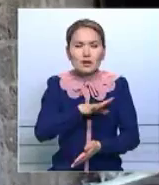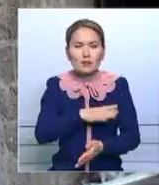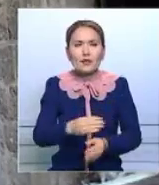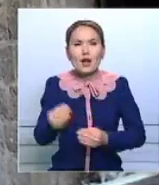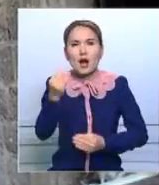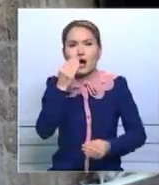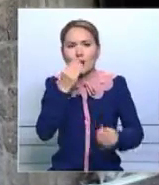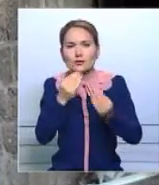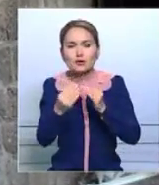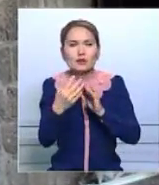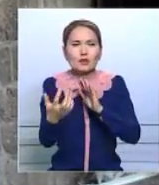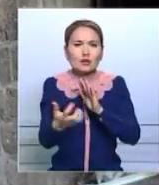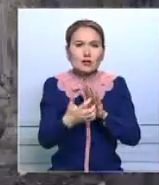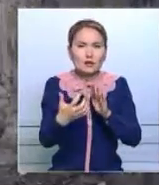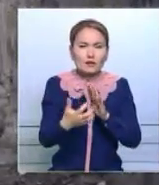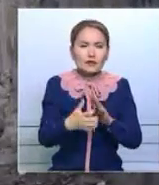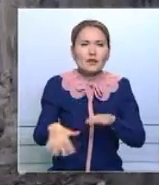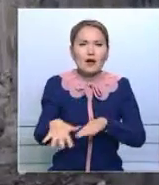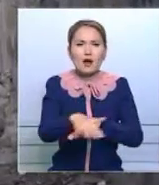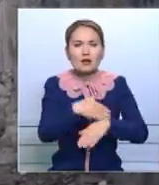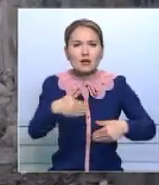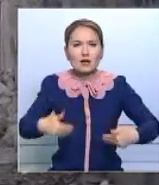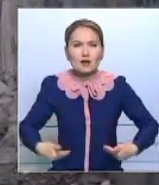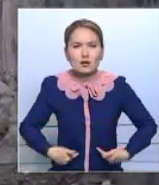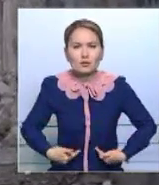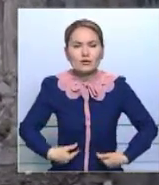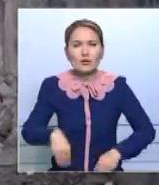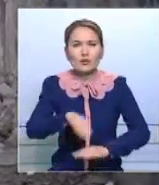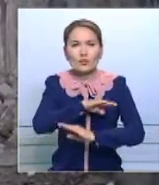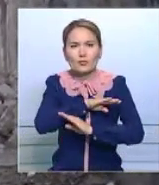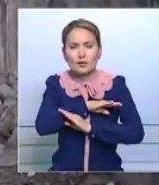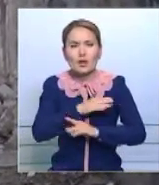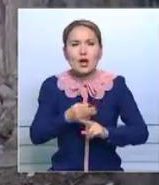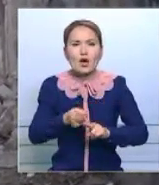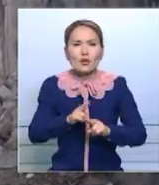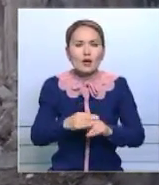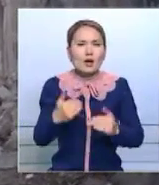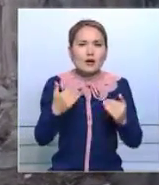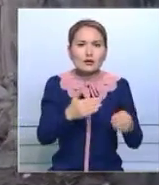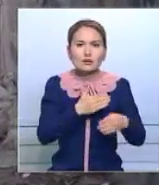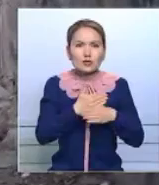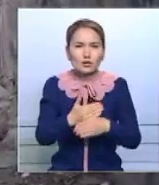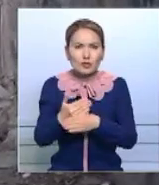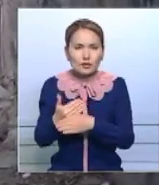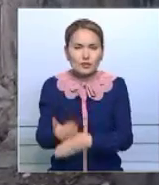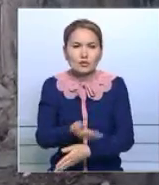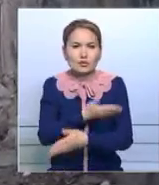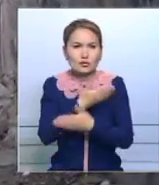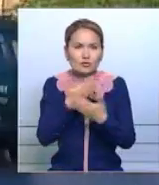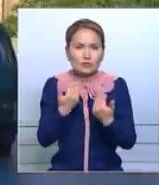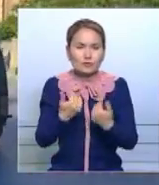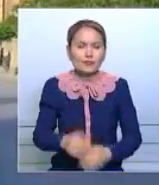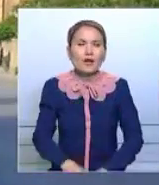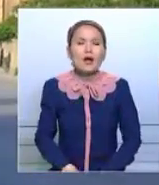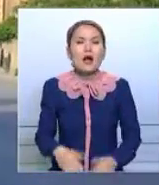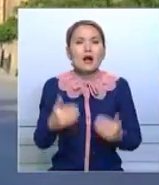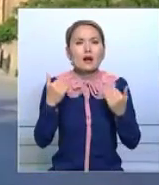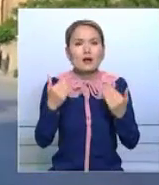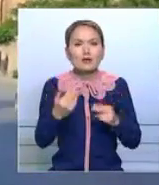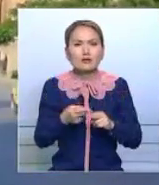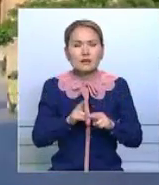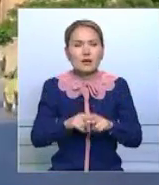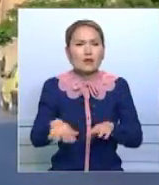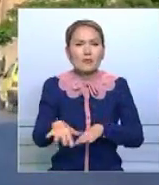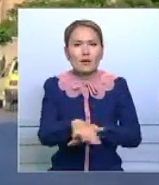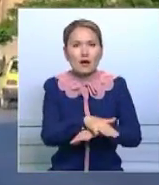Азық-түлік тапшылығы сезілуде. Оқ атуды доғару тәртібі енгізілгеннен кейін мұнда гуманитарлық көмек жеткізу біраз жеңілдеп қалды. Алайда қуанып